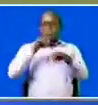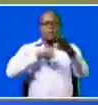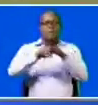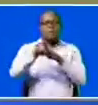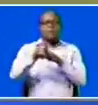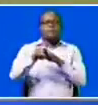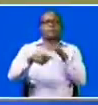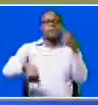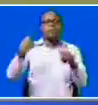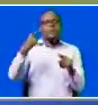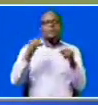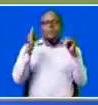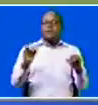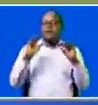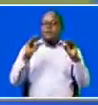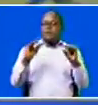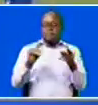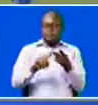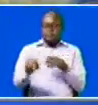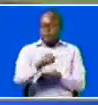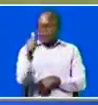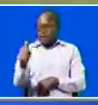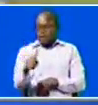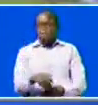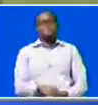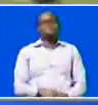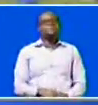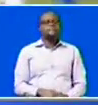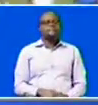Bernard Mwalala. Katika mechi nyingine ambayo ilichezwa leo, Nicholas